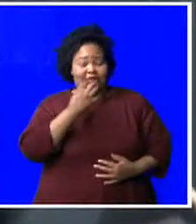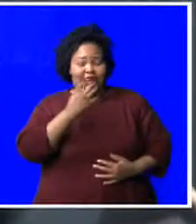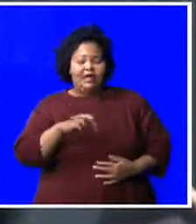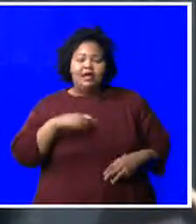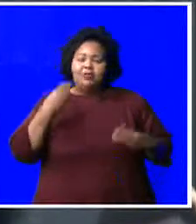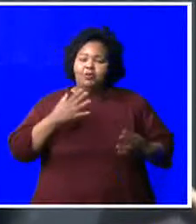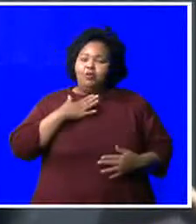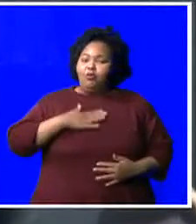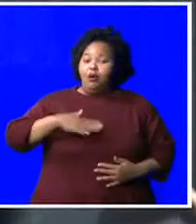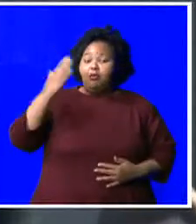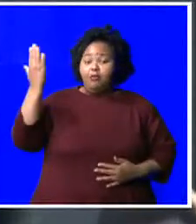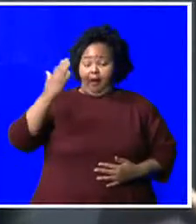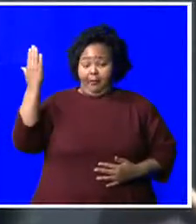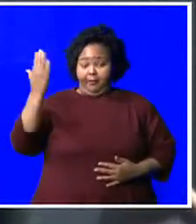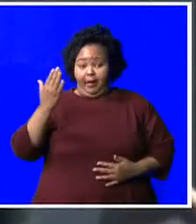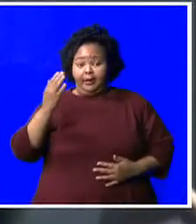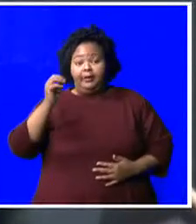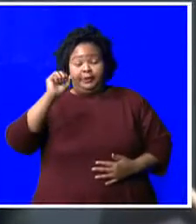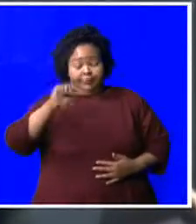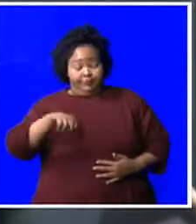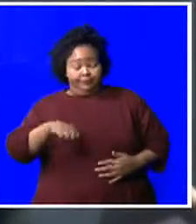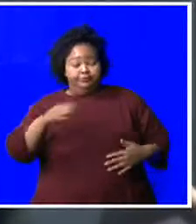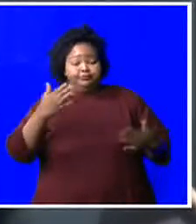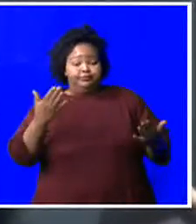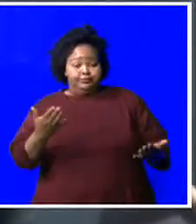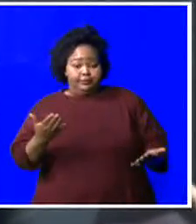crisis ngosi lebeyibhekene nelive